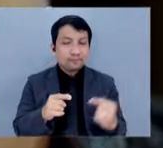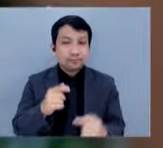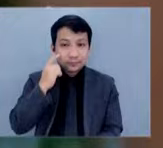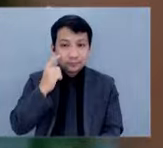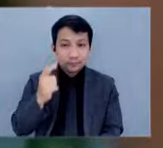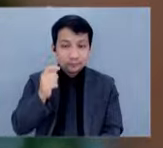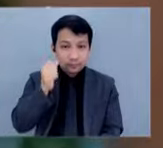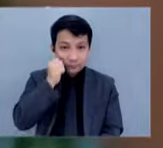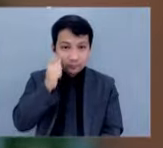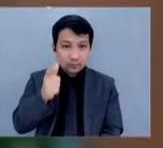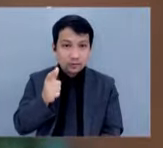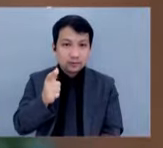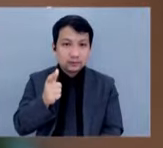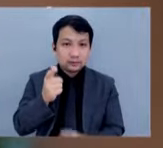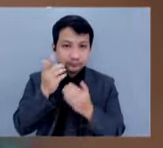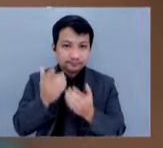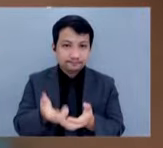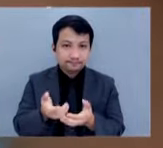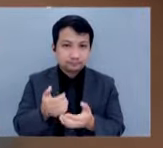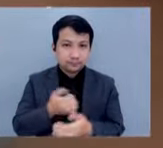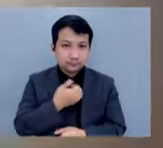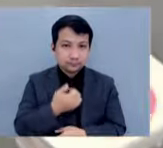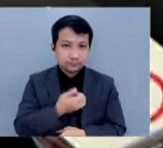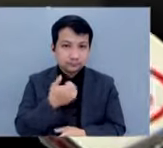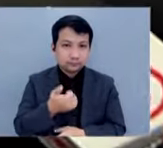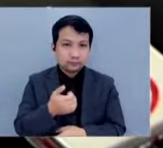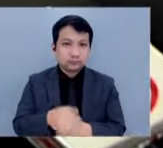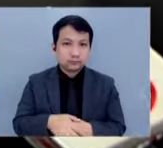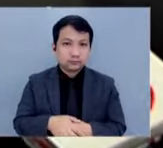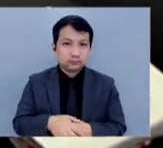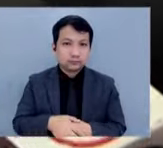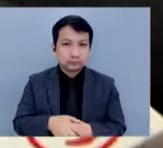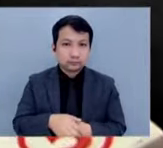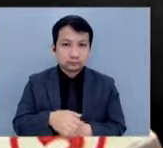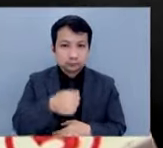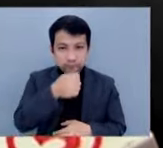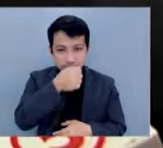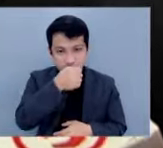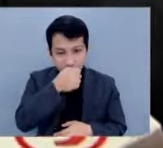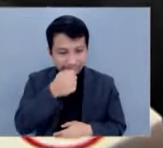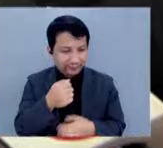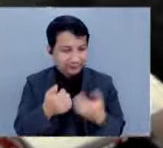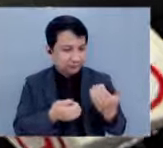mga heavy gun emotional scenes. Emotional